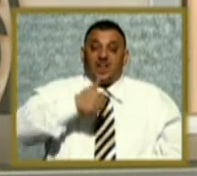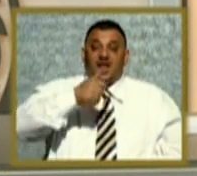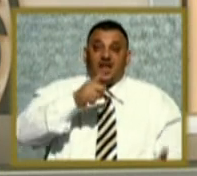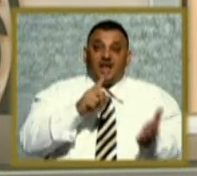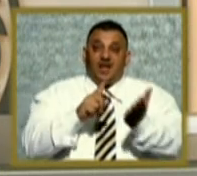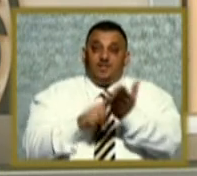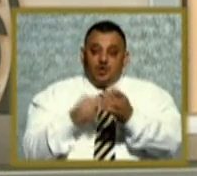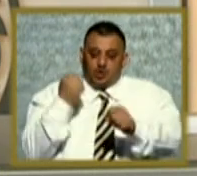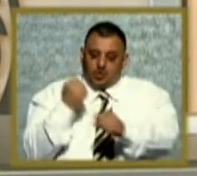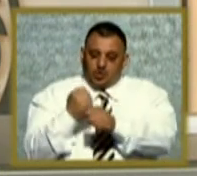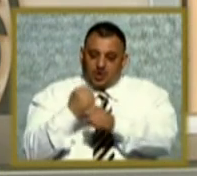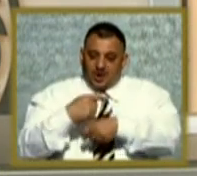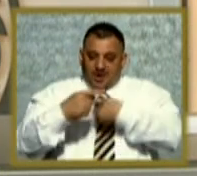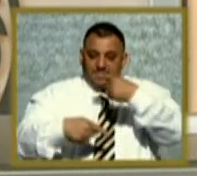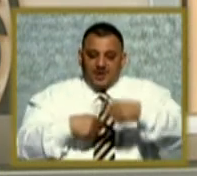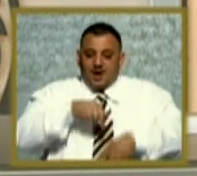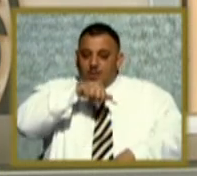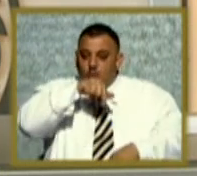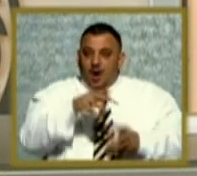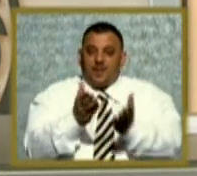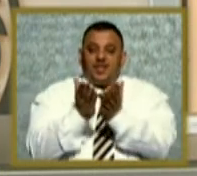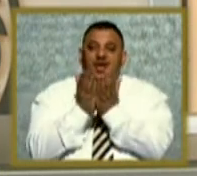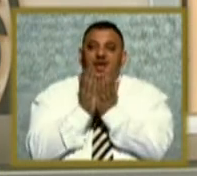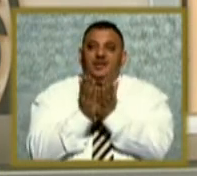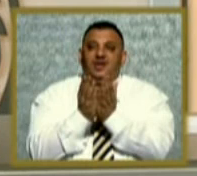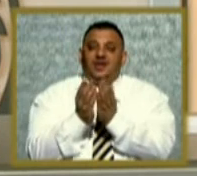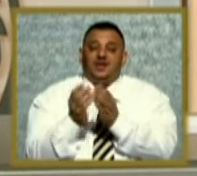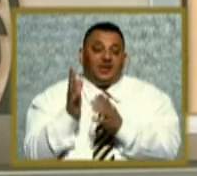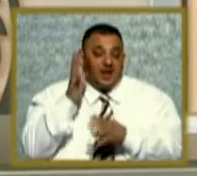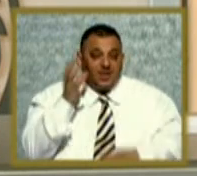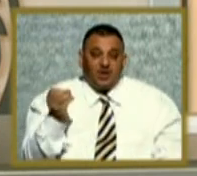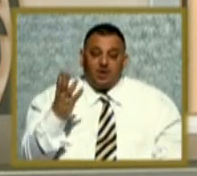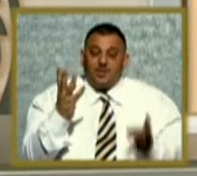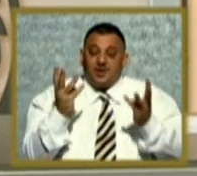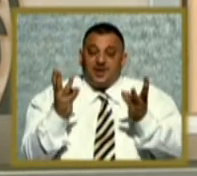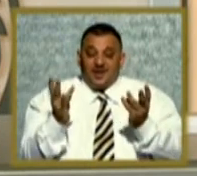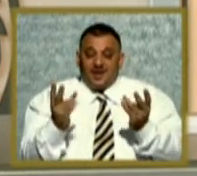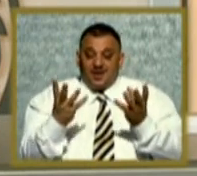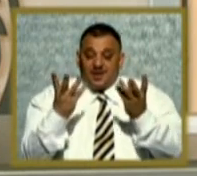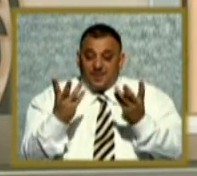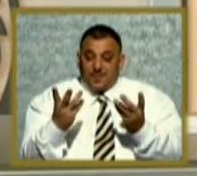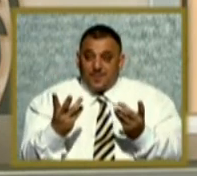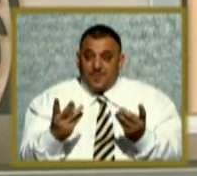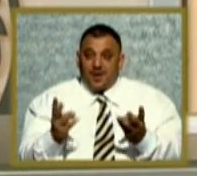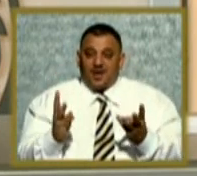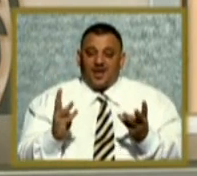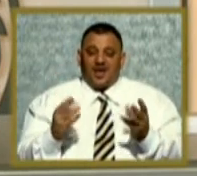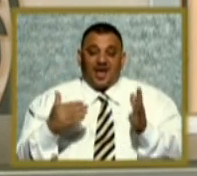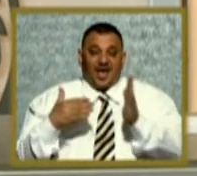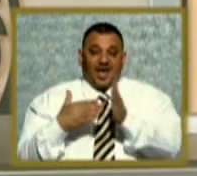لهذا العمل الوارد في حديث النبي عليه الصلاة والسلام، وهو صلاة الفجر وجلوسه وقعوده بعد الصلاة